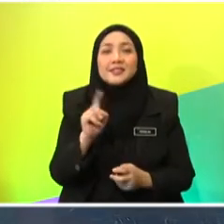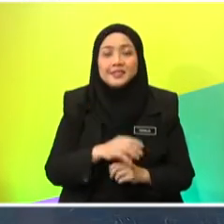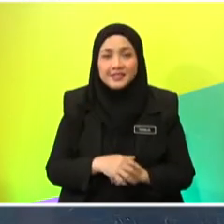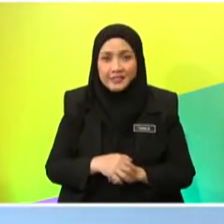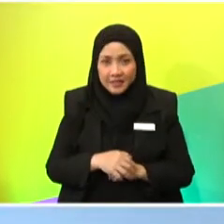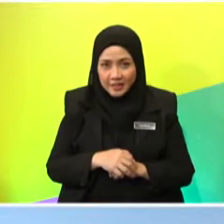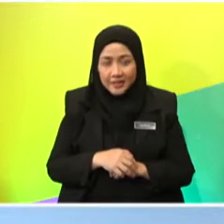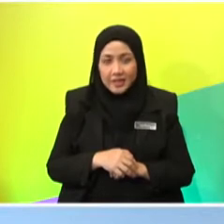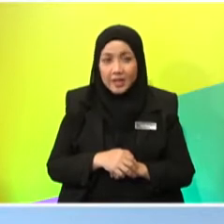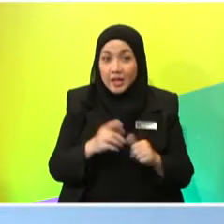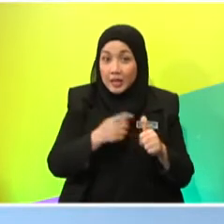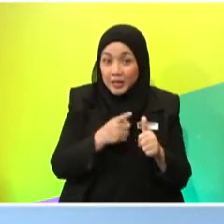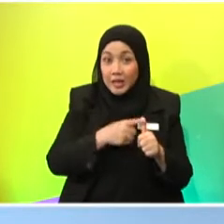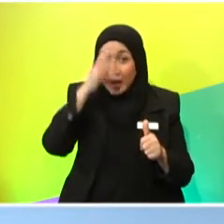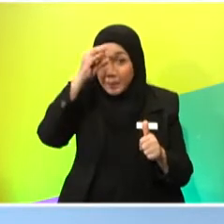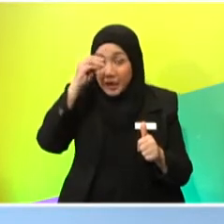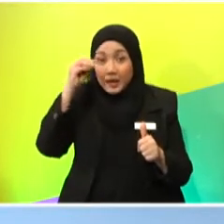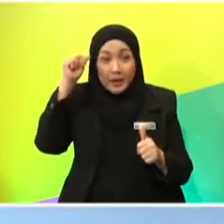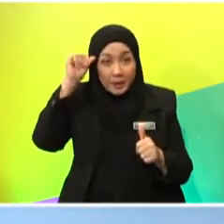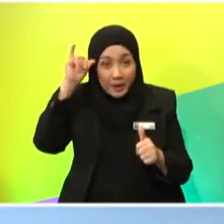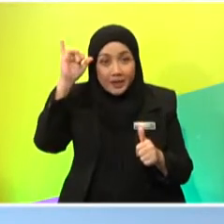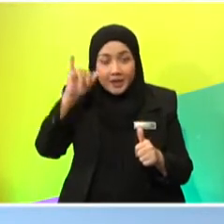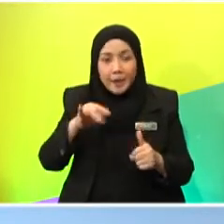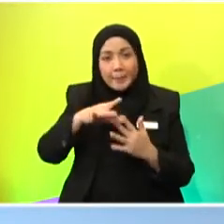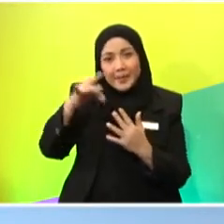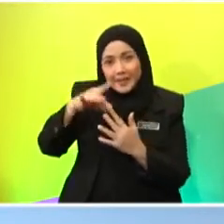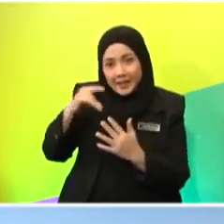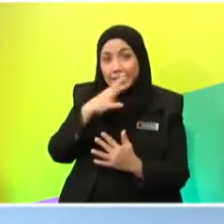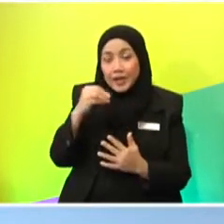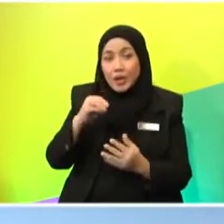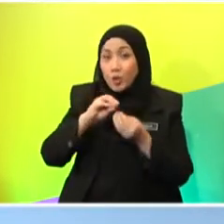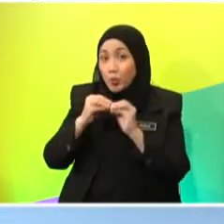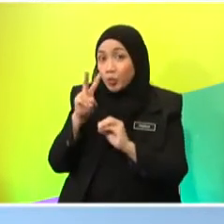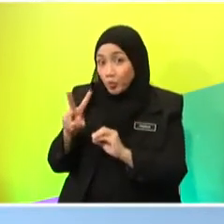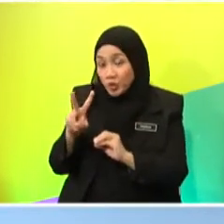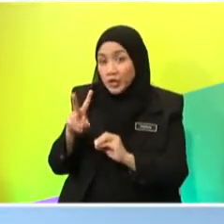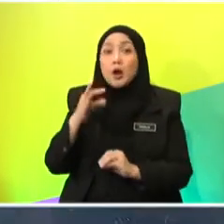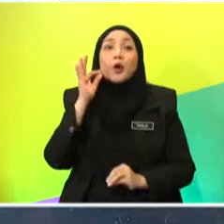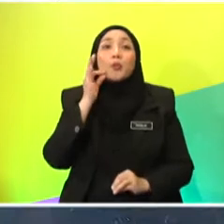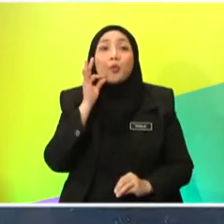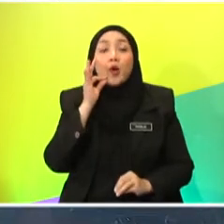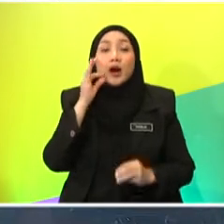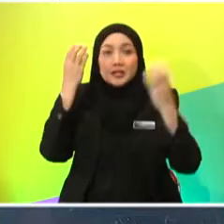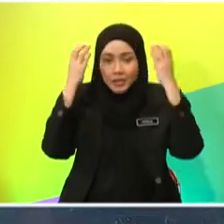dipilih baik satu dan ini yang kedua dana